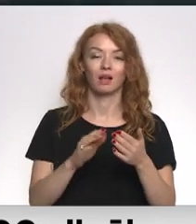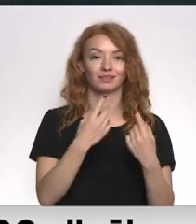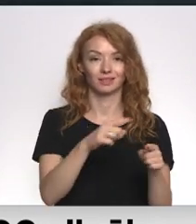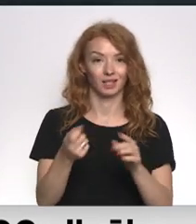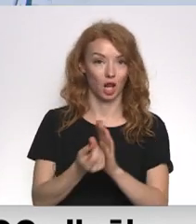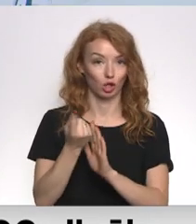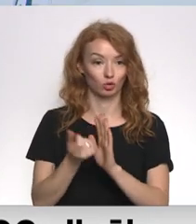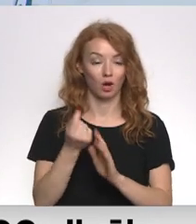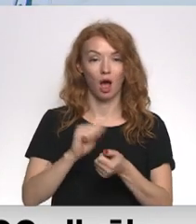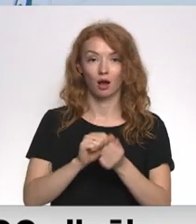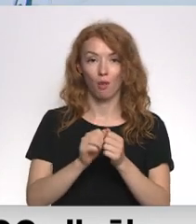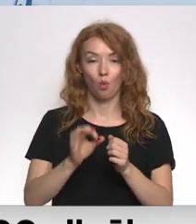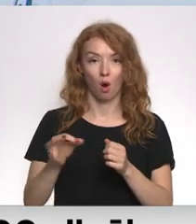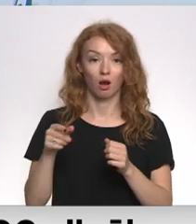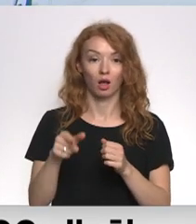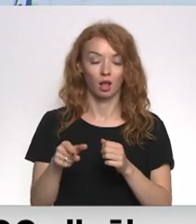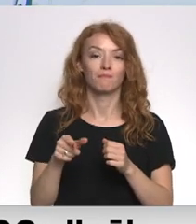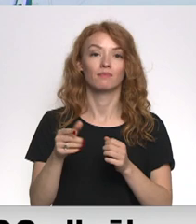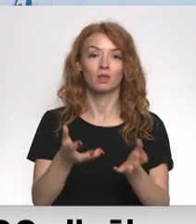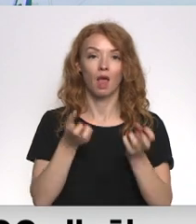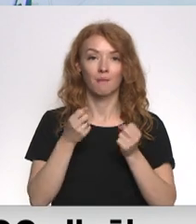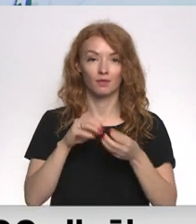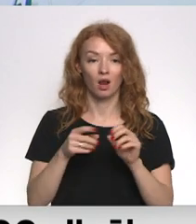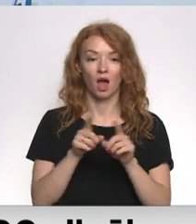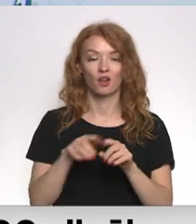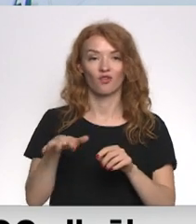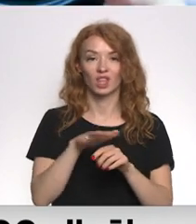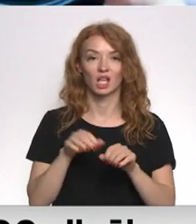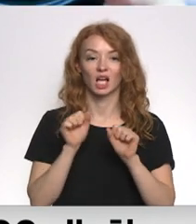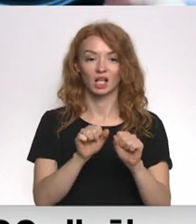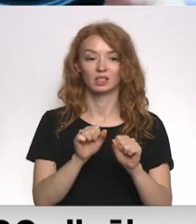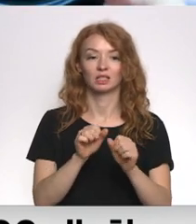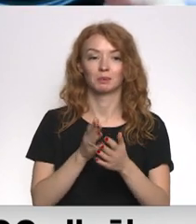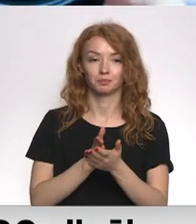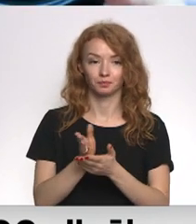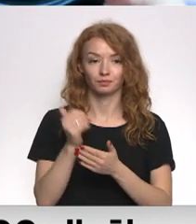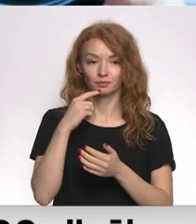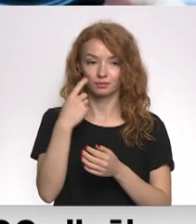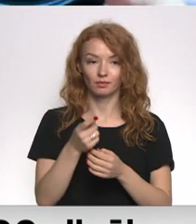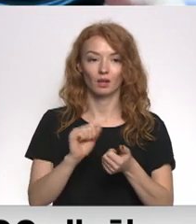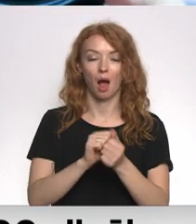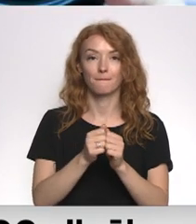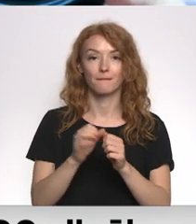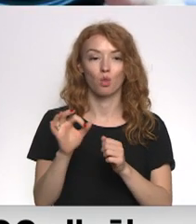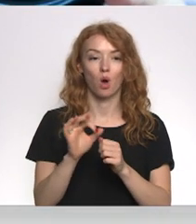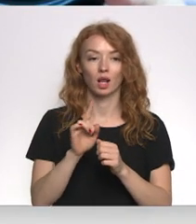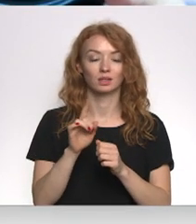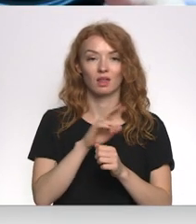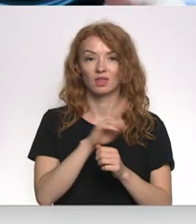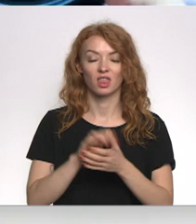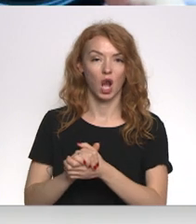resursiem. Akmeņogļu gadījumā vērā ņemti arī vides aizsardzības faktori. Akmeņoglis, protams, ir ārkārtīgi videi